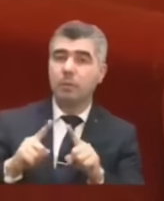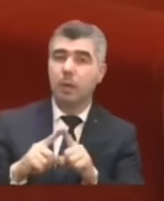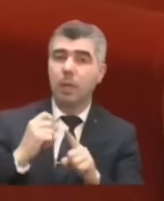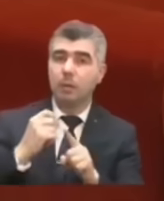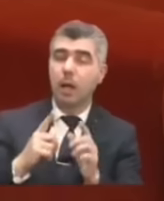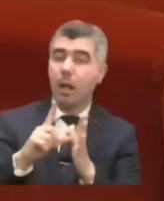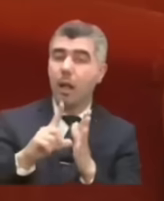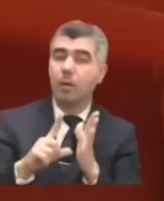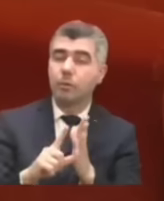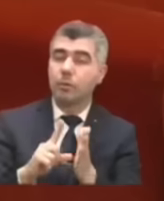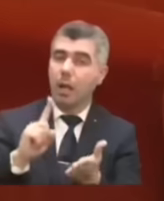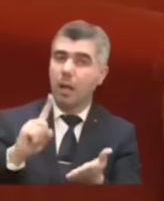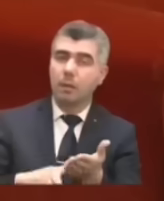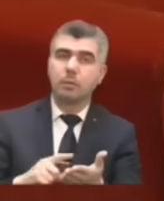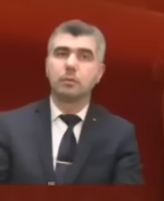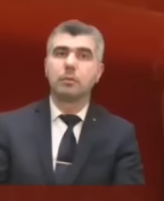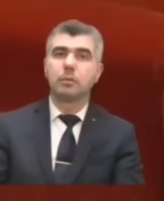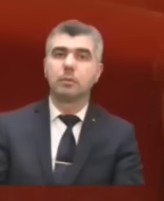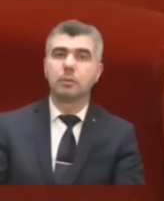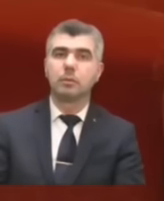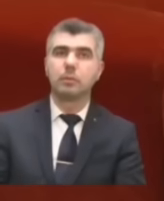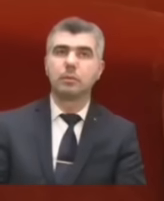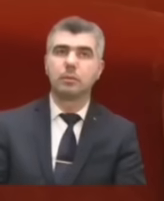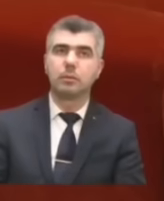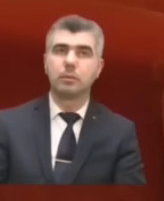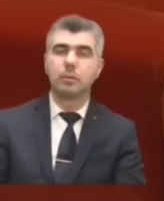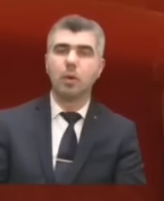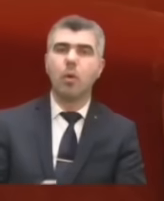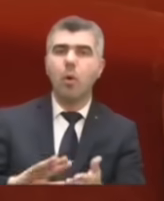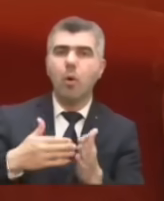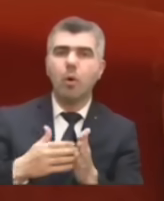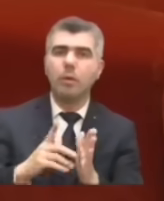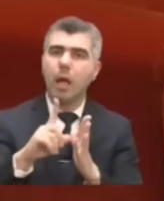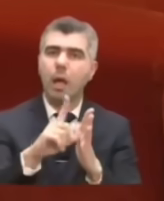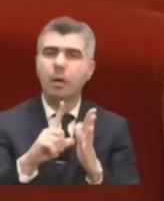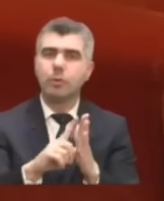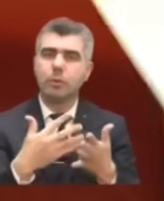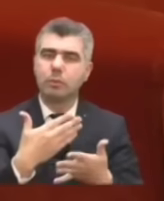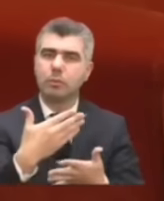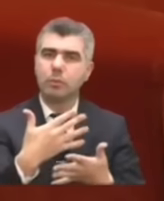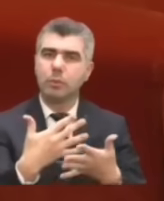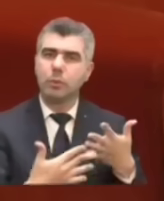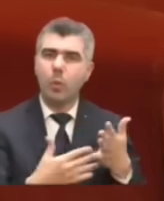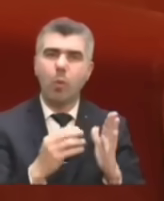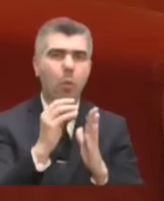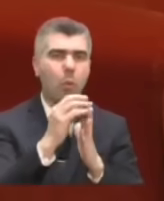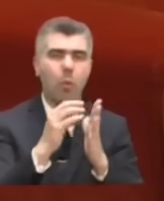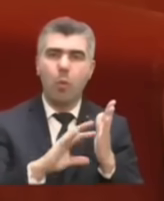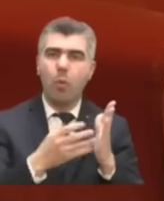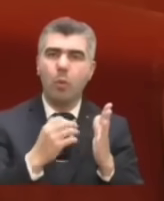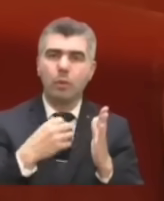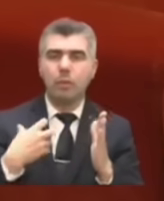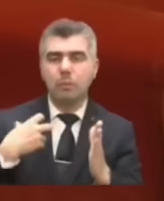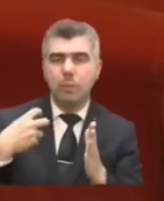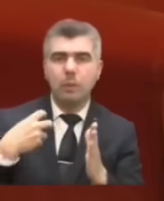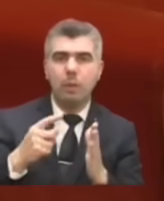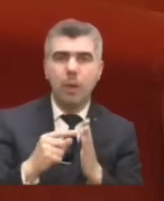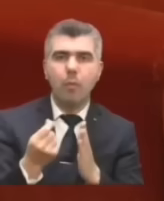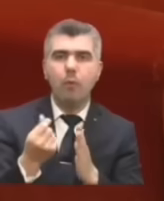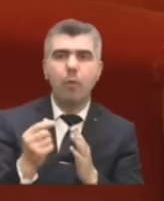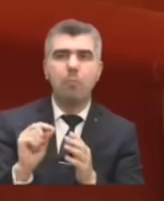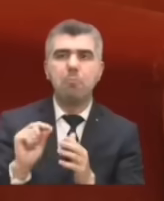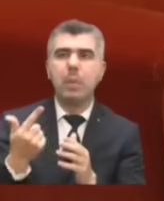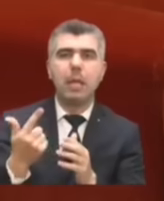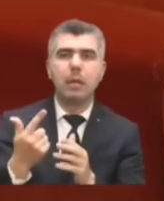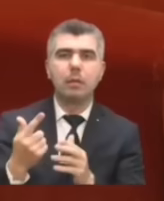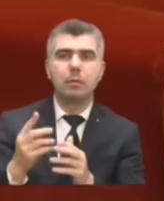سيدي. هذا الإثراء غير المشروع قصة خلقت. القانون الجنائي كله كيتكلم على الإثراء غير المشروع. القانون الجنائي كله يسائل حول مجموعة تاع الثراء إذا كان